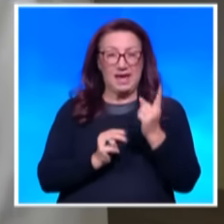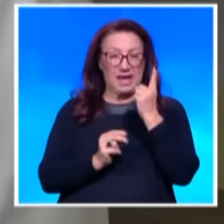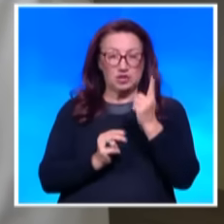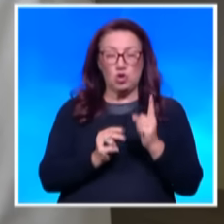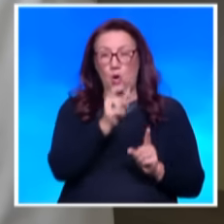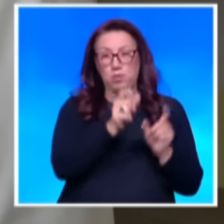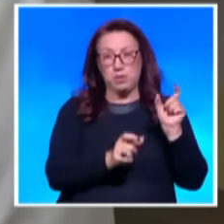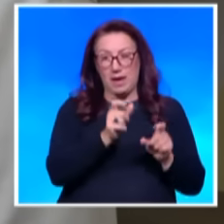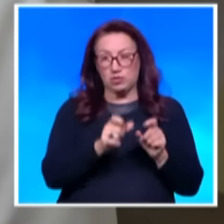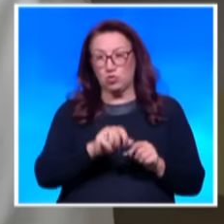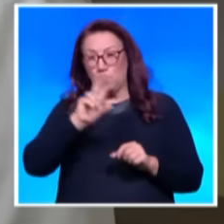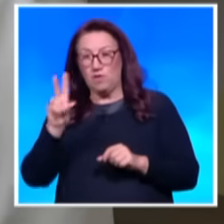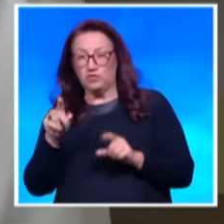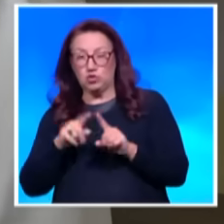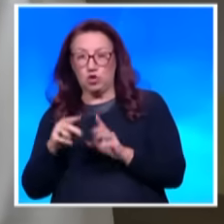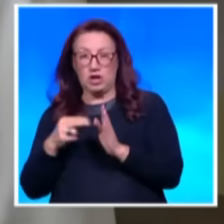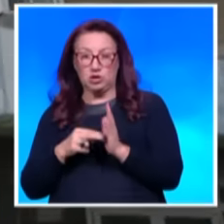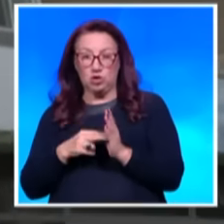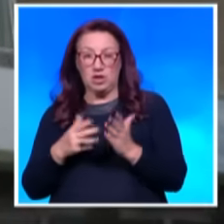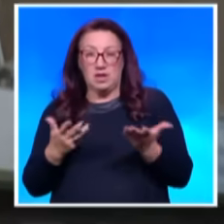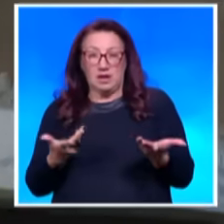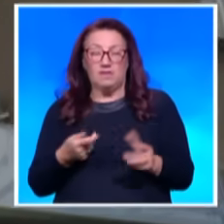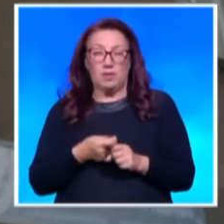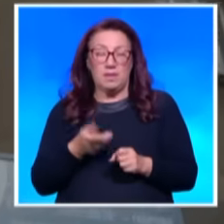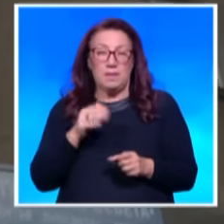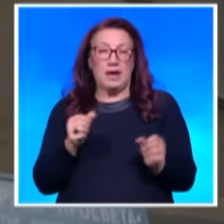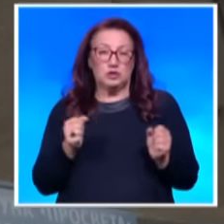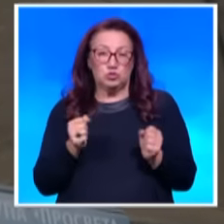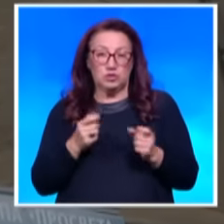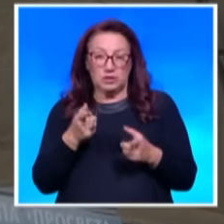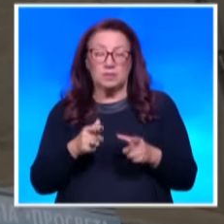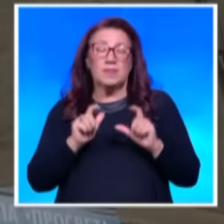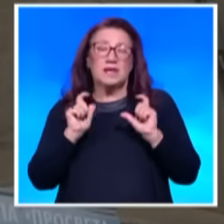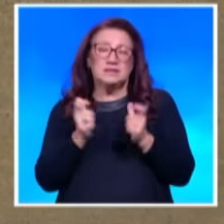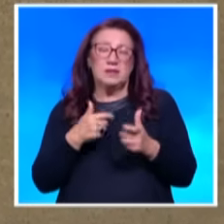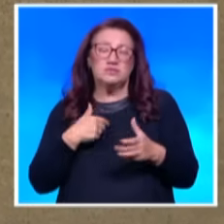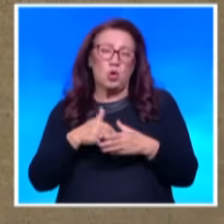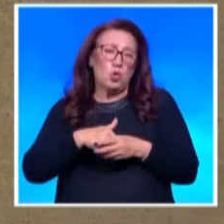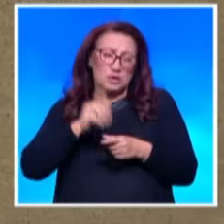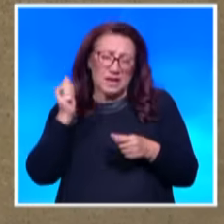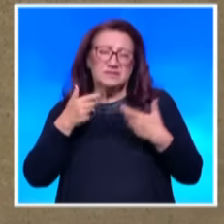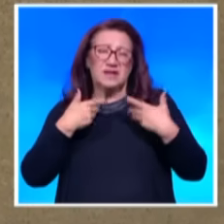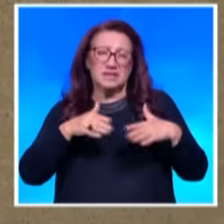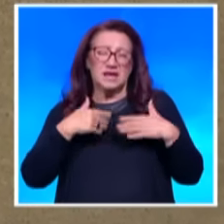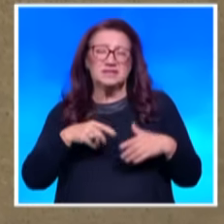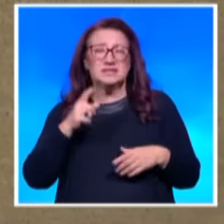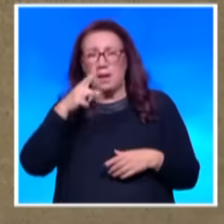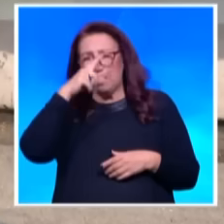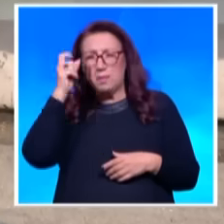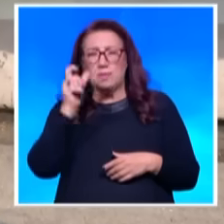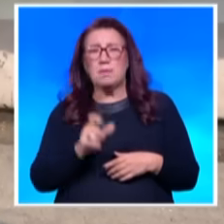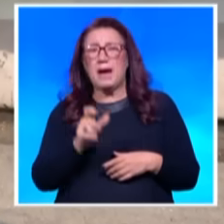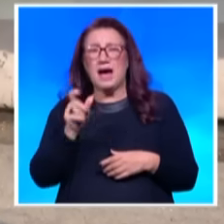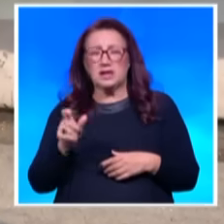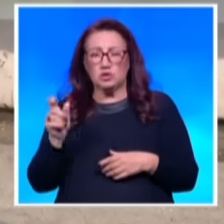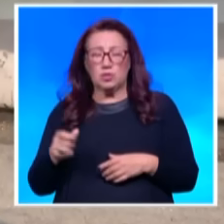И какво правим? И стоиш пак на студено. Затова семейството на Мариана иска да се откажат услугите на топлофикация. Кметът на града